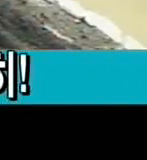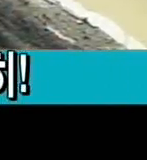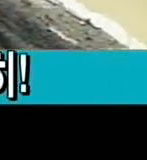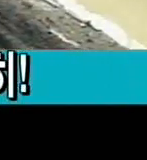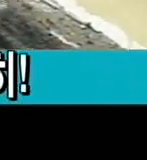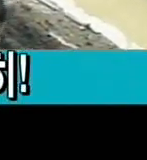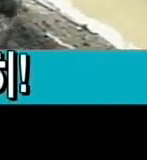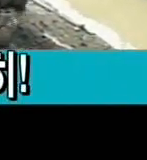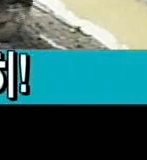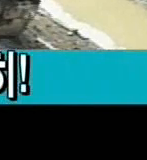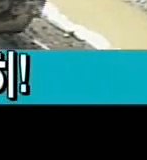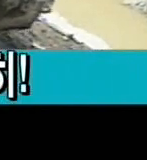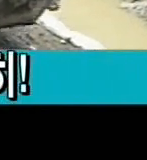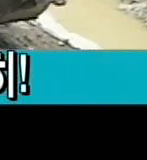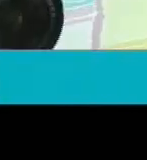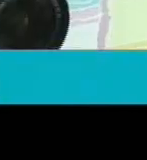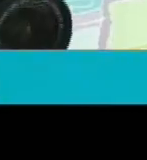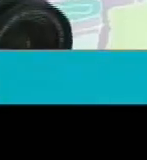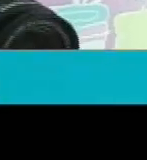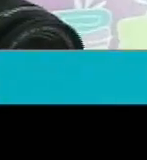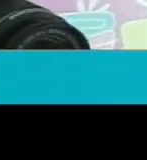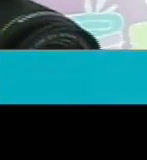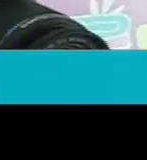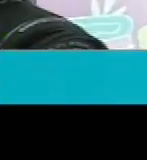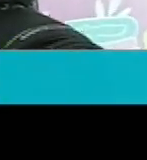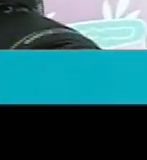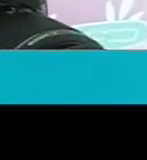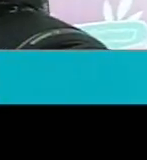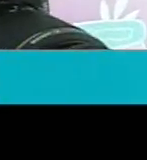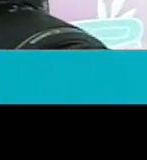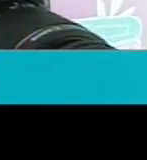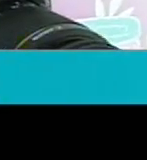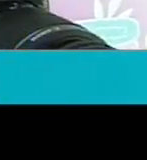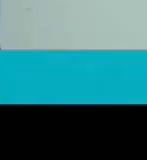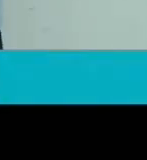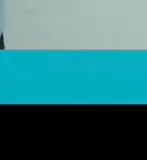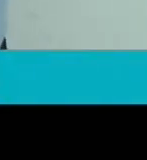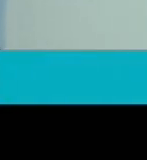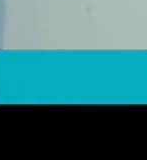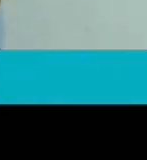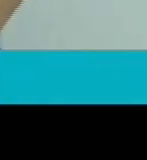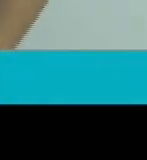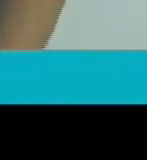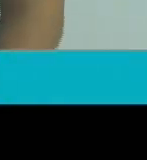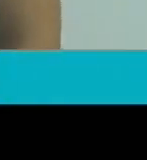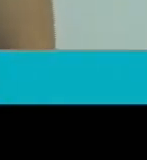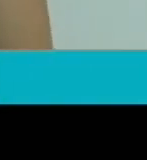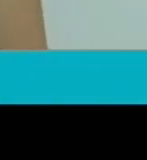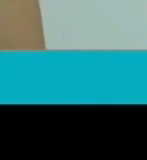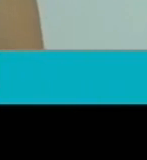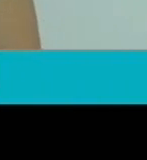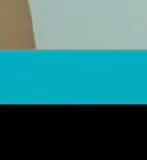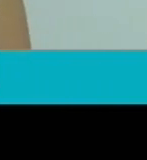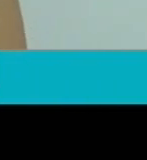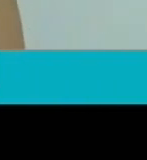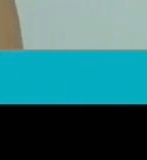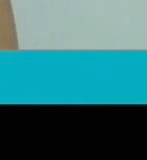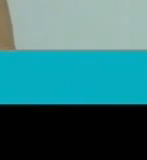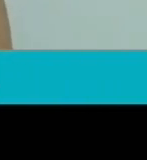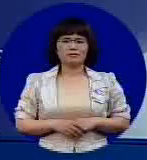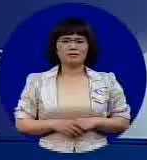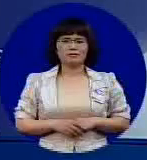구축하고 종합대책을 추진합니다. 기흥구 보건소가 관내 임신 여성들의 모습을 사진으로 남겨줘 호응을 얻고 있습니다.